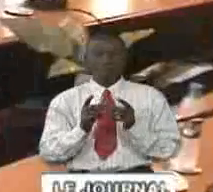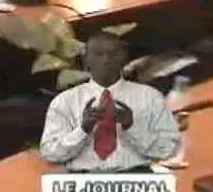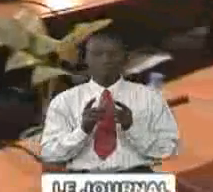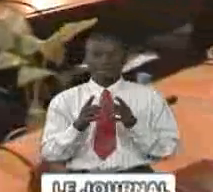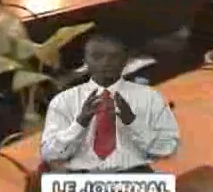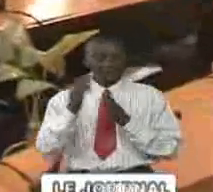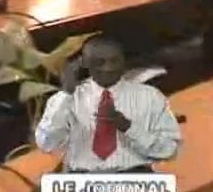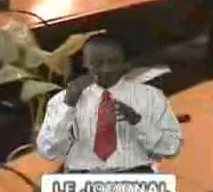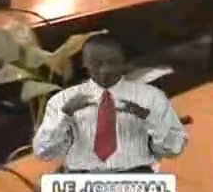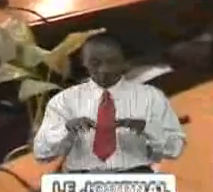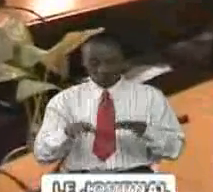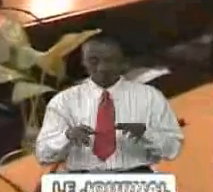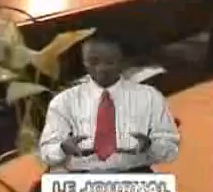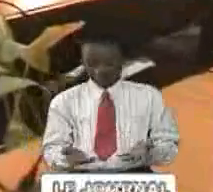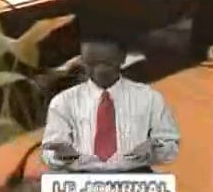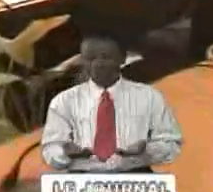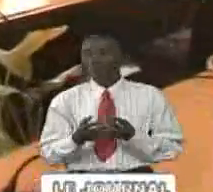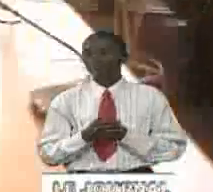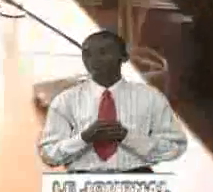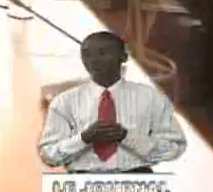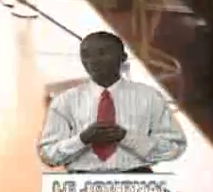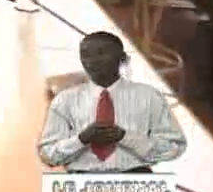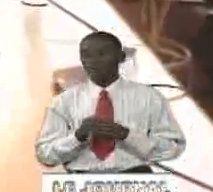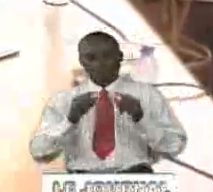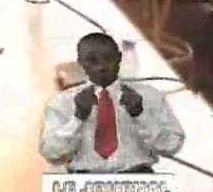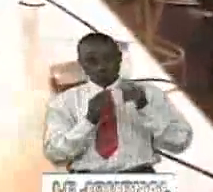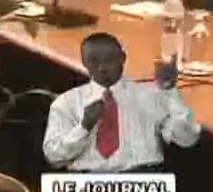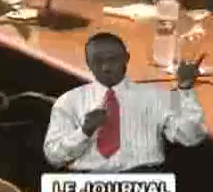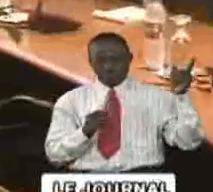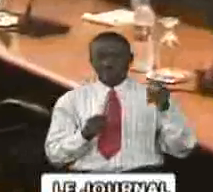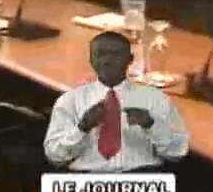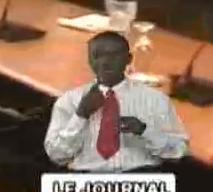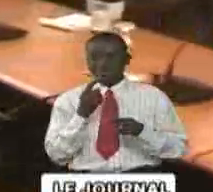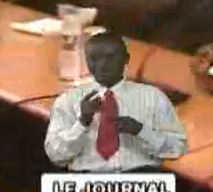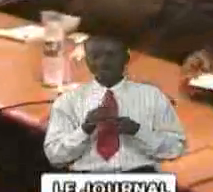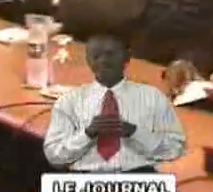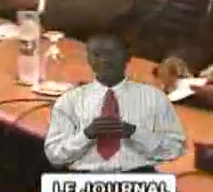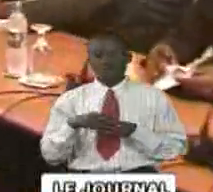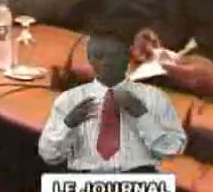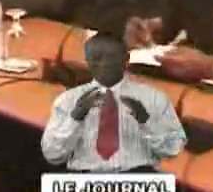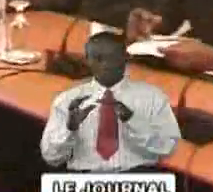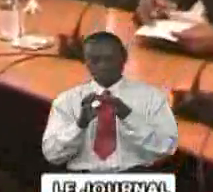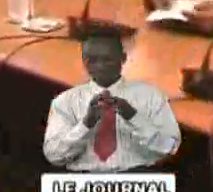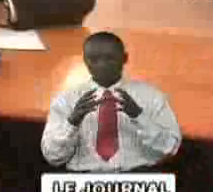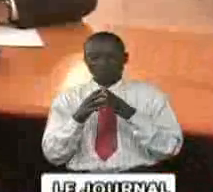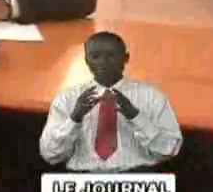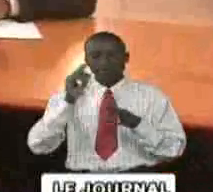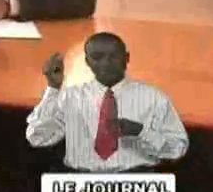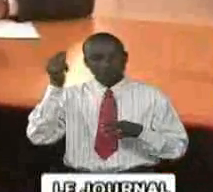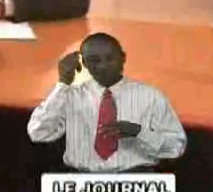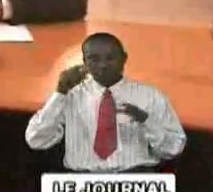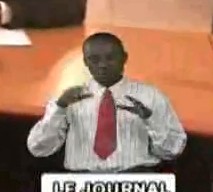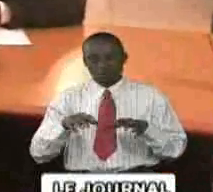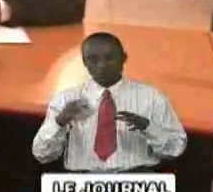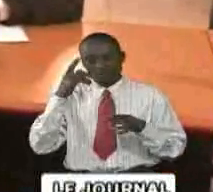angolaise. Éclairée et satisfaite, la partie angolaise a promis de s'en référer aux avis de son gouvernement. Elle a promis de faire diligence et de donner une